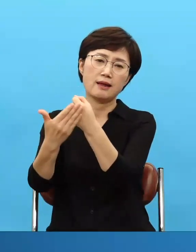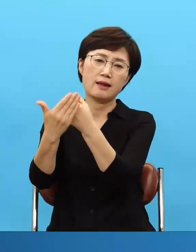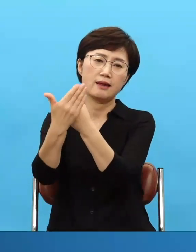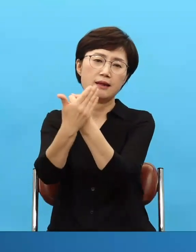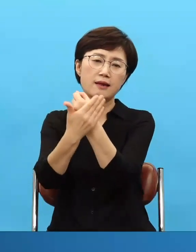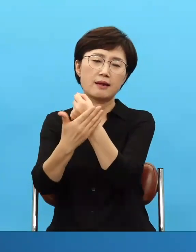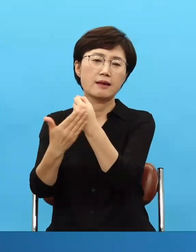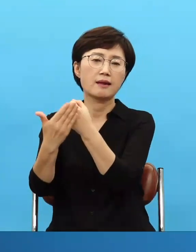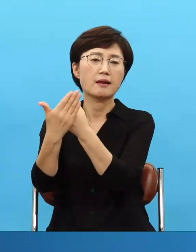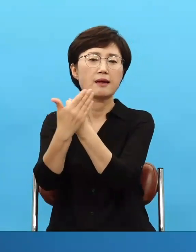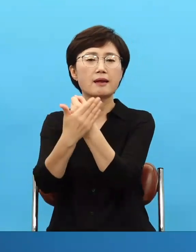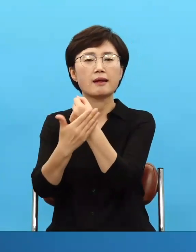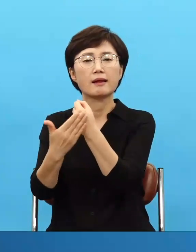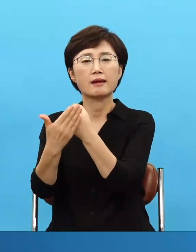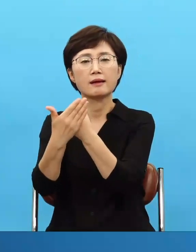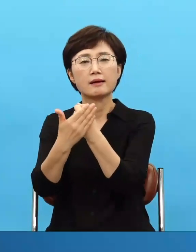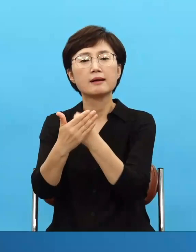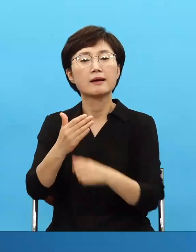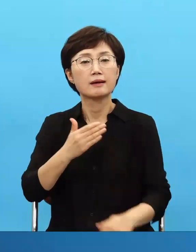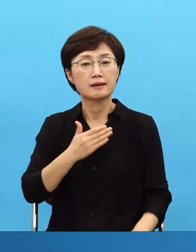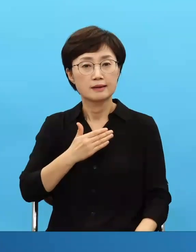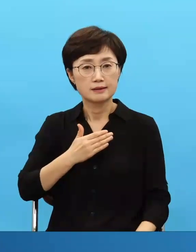크신 은혜를